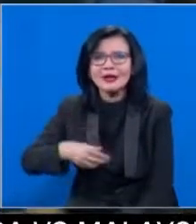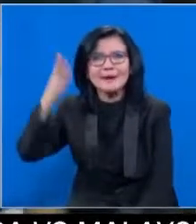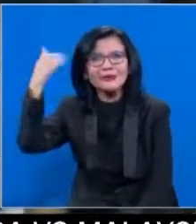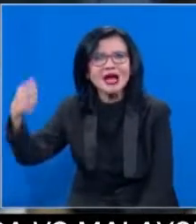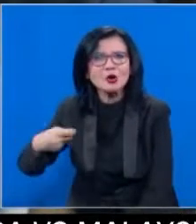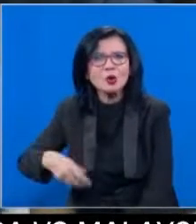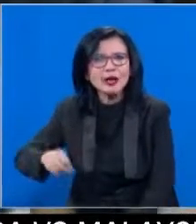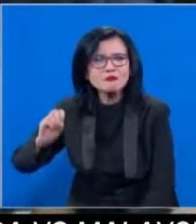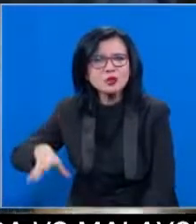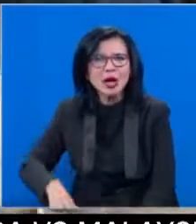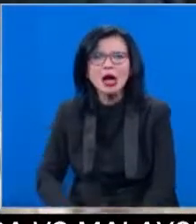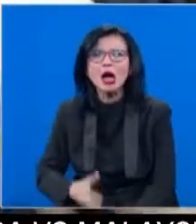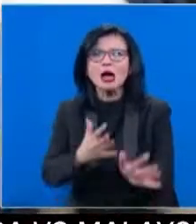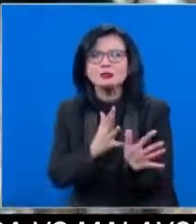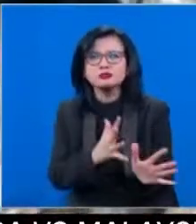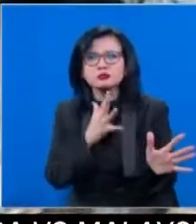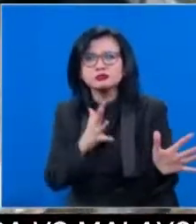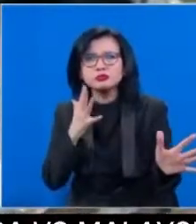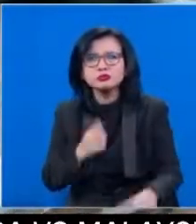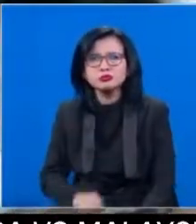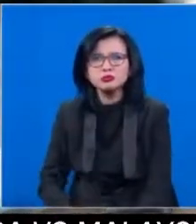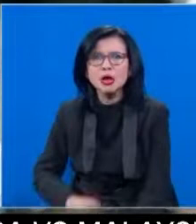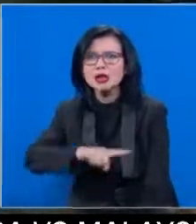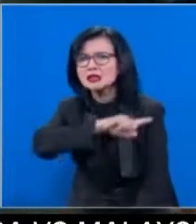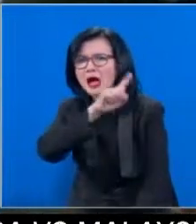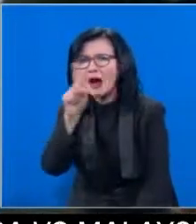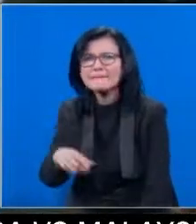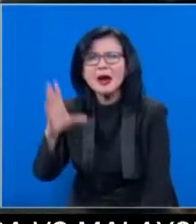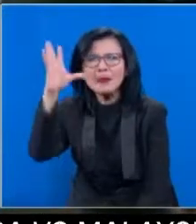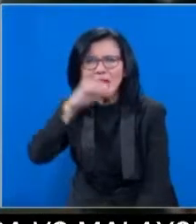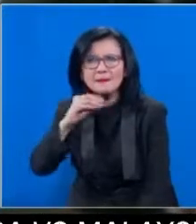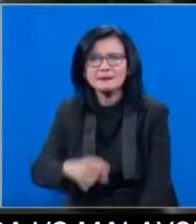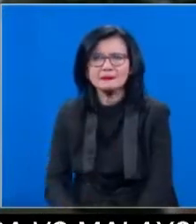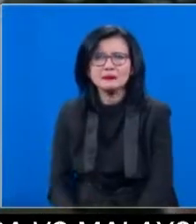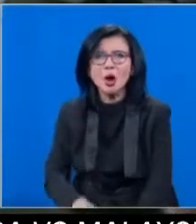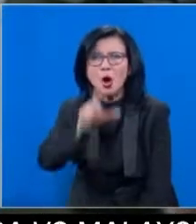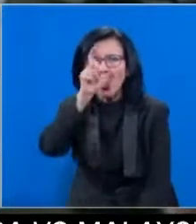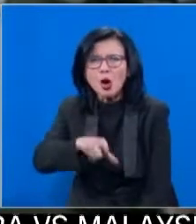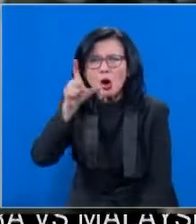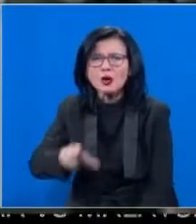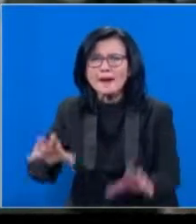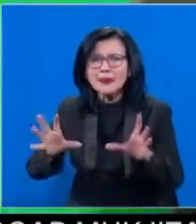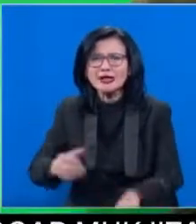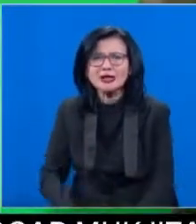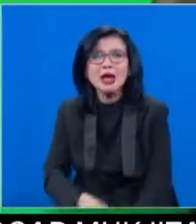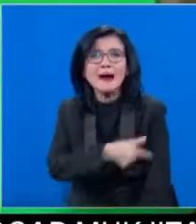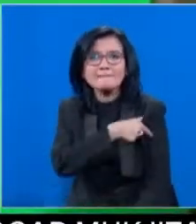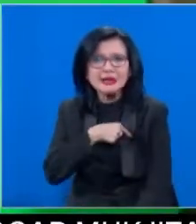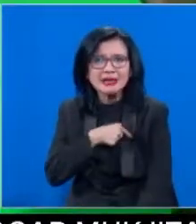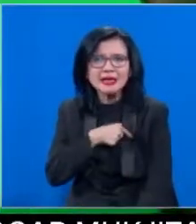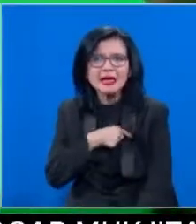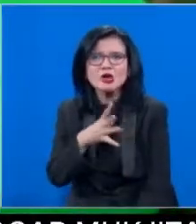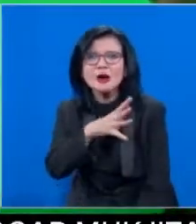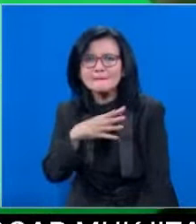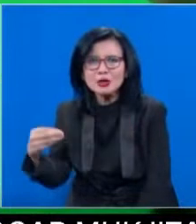mereka rela mengantre berjam-jam sejak sore Hingga tengah malam membludaknya peminat minyak goreng memaksa panitia mengurangi Jatah